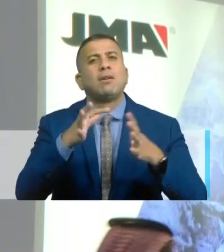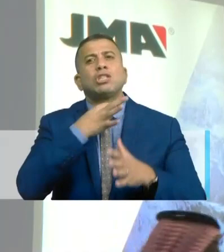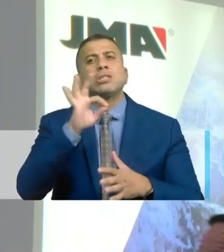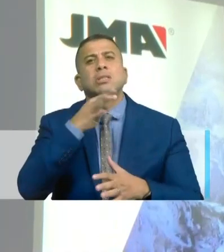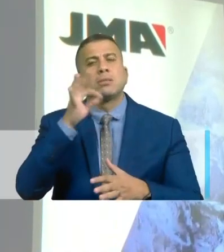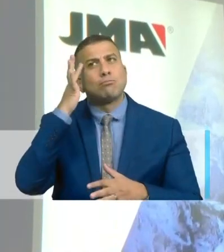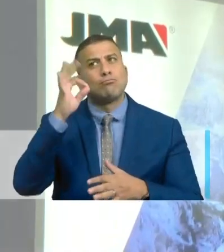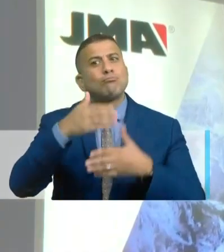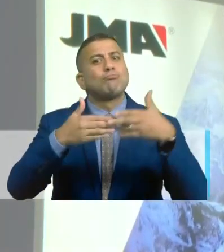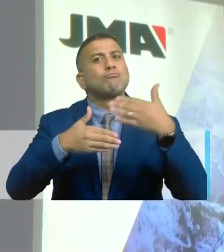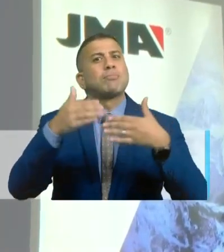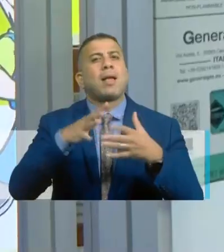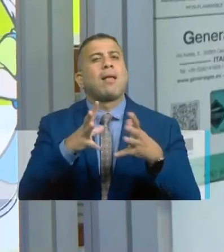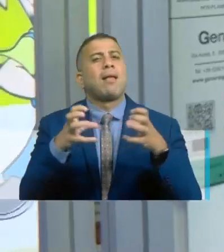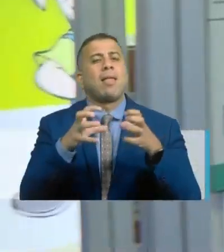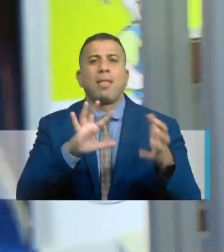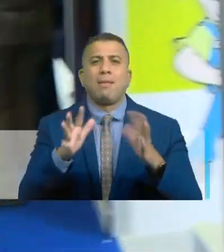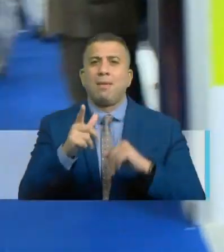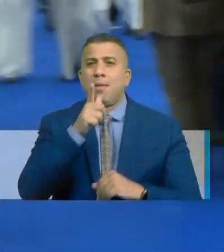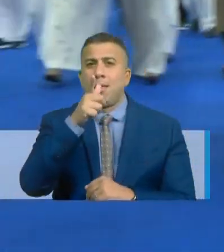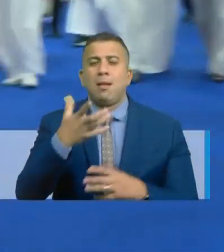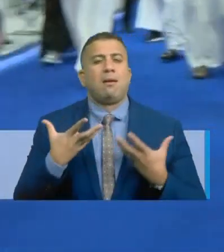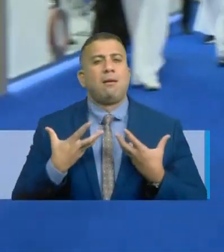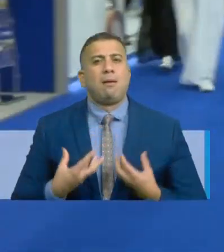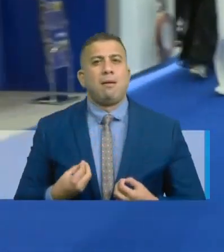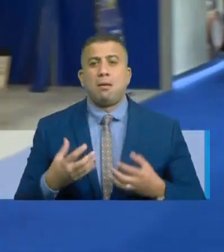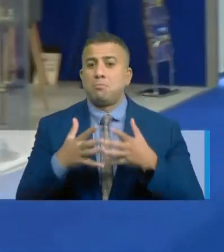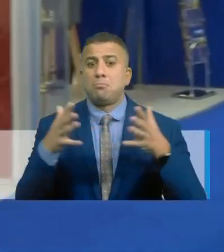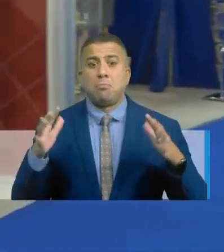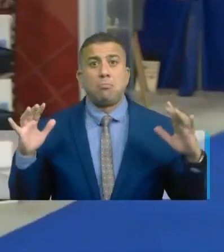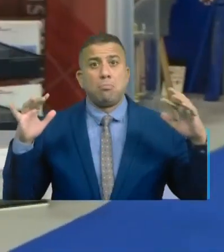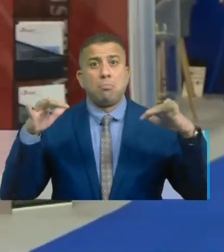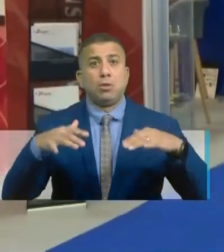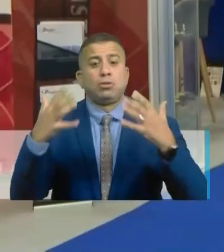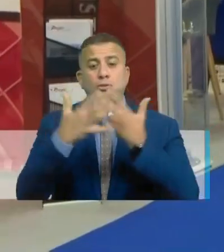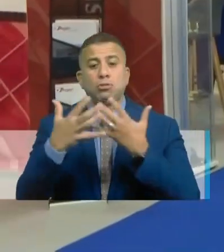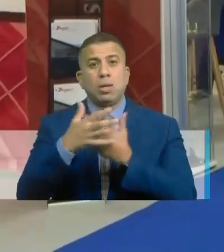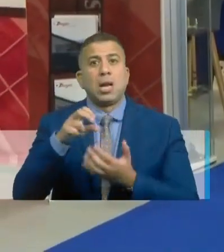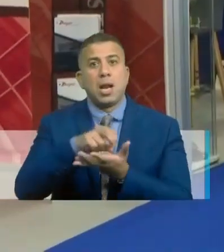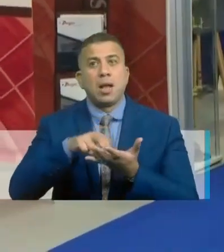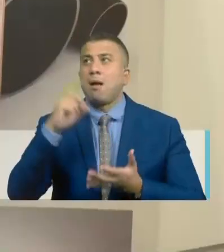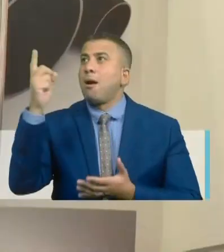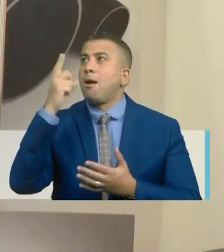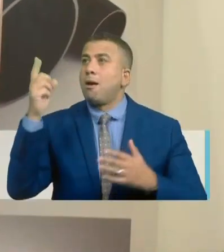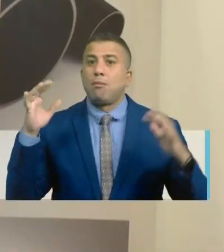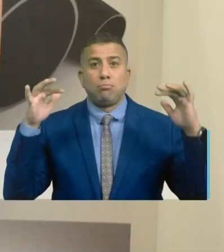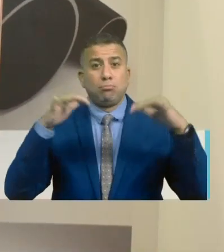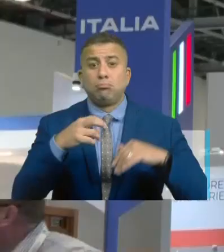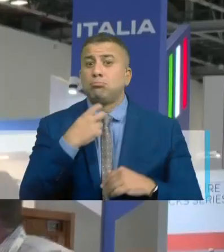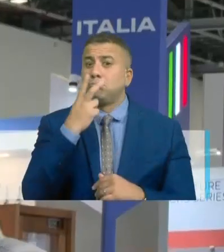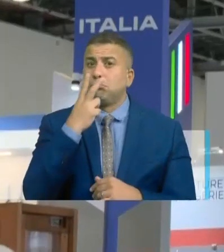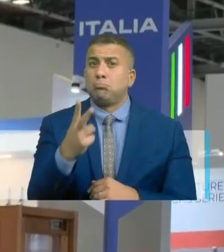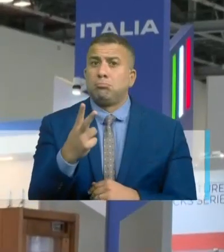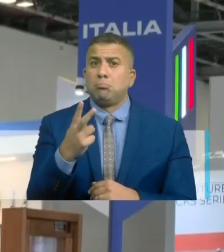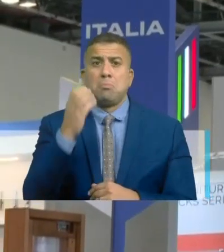البناء الذكيه عن ارتياحه لحجم المشاركه من الشركات الاقليميه والعالميه ما يعكس